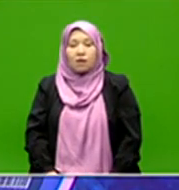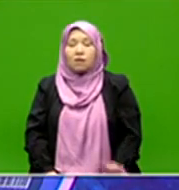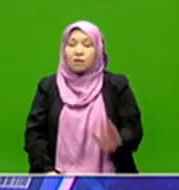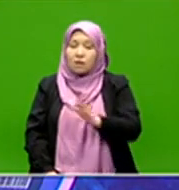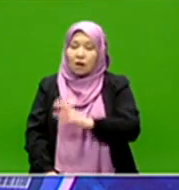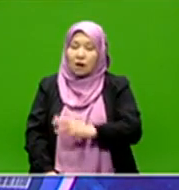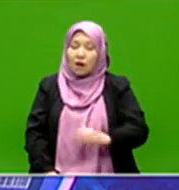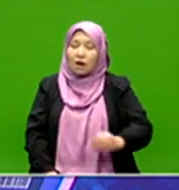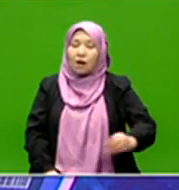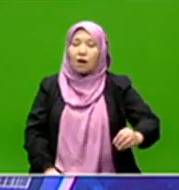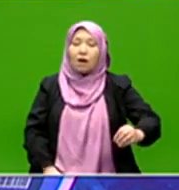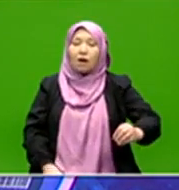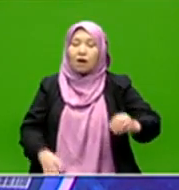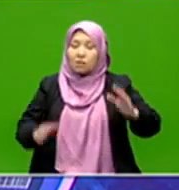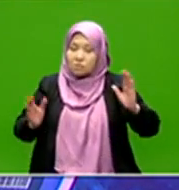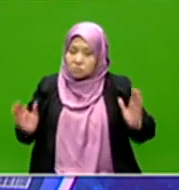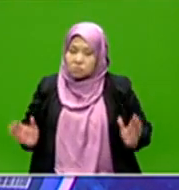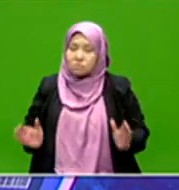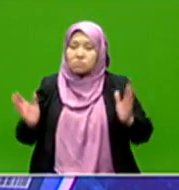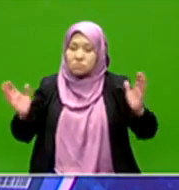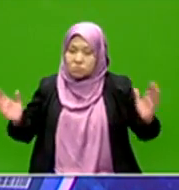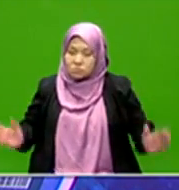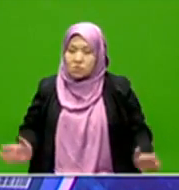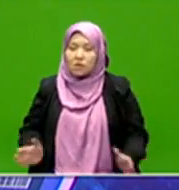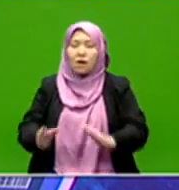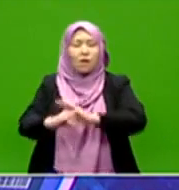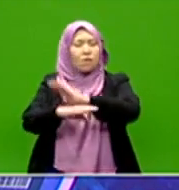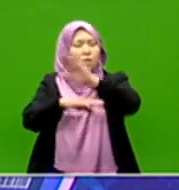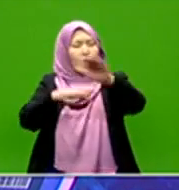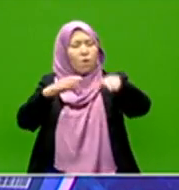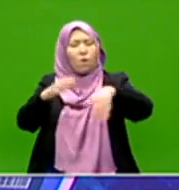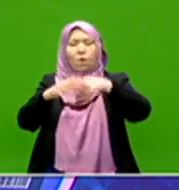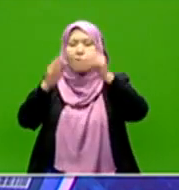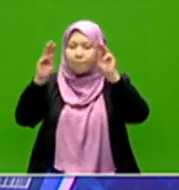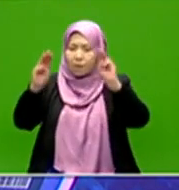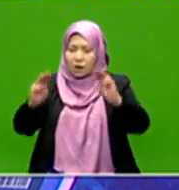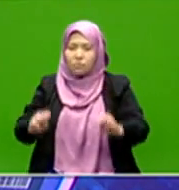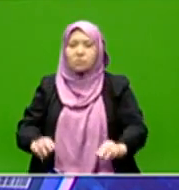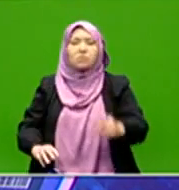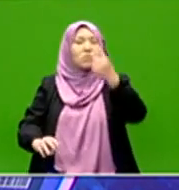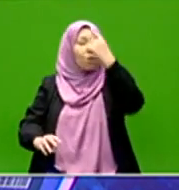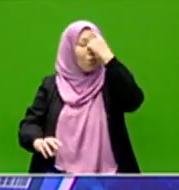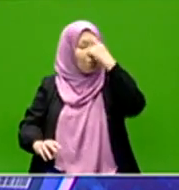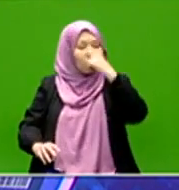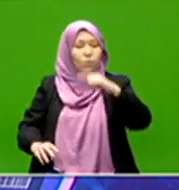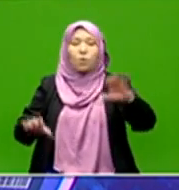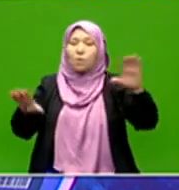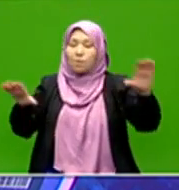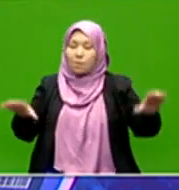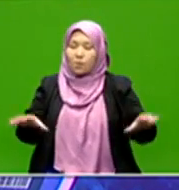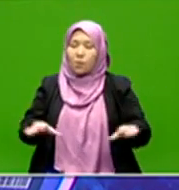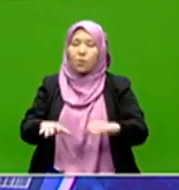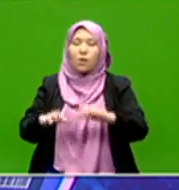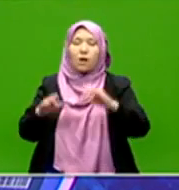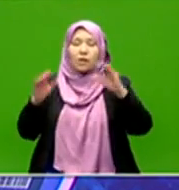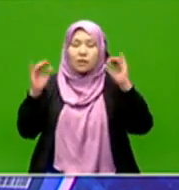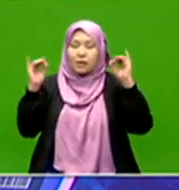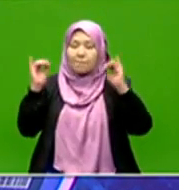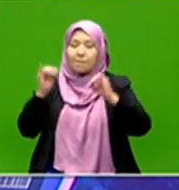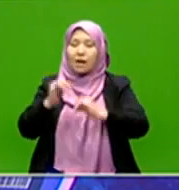wa adzir fin nas bil hajj